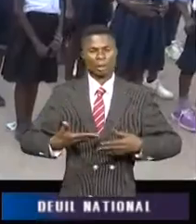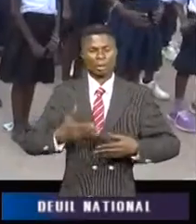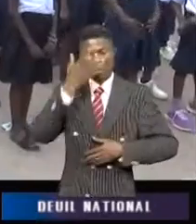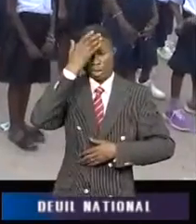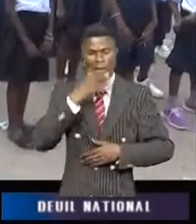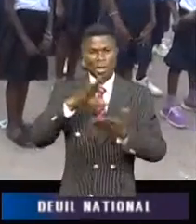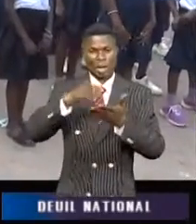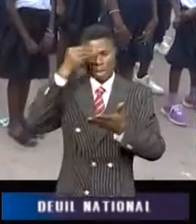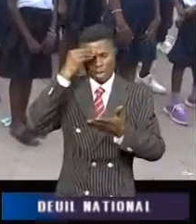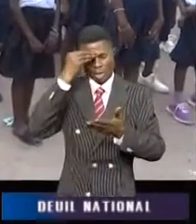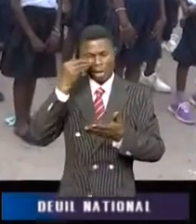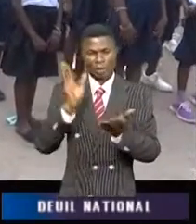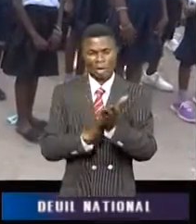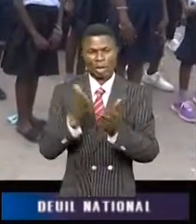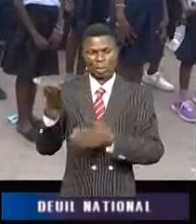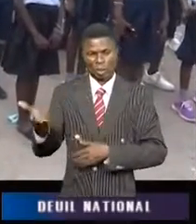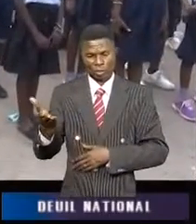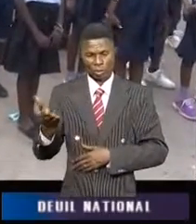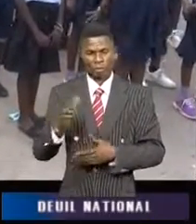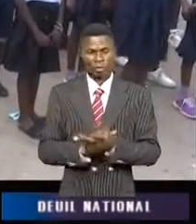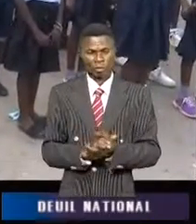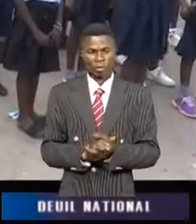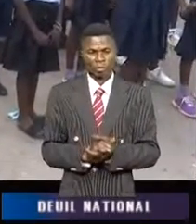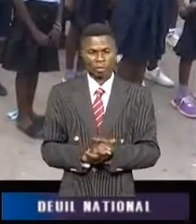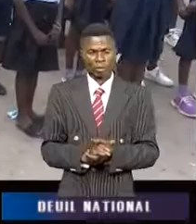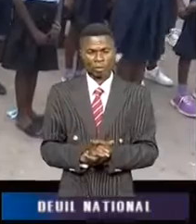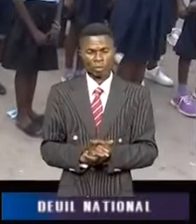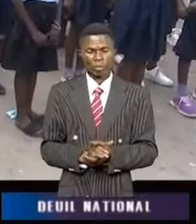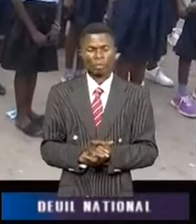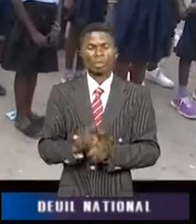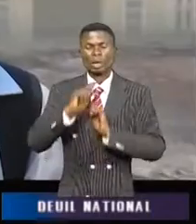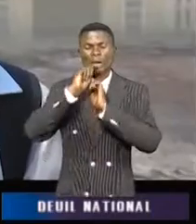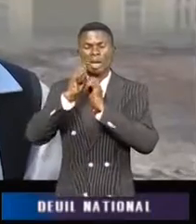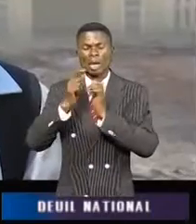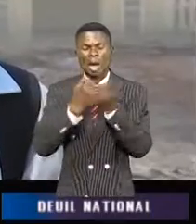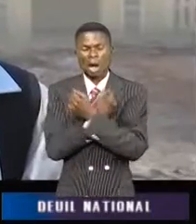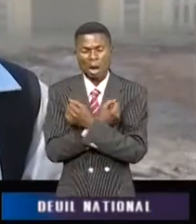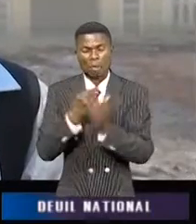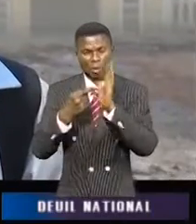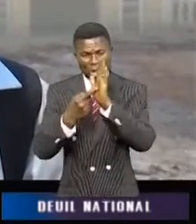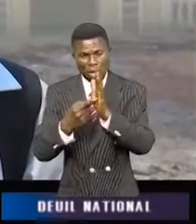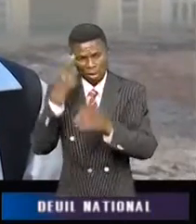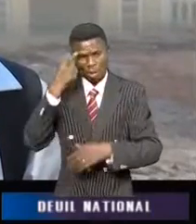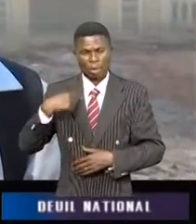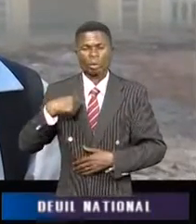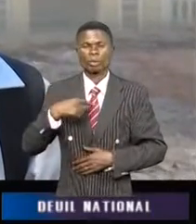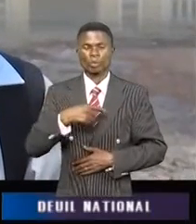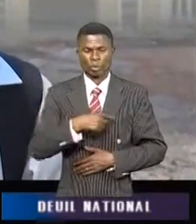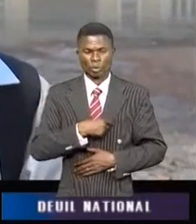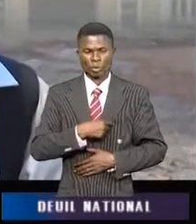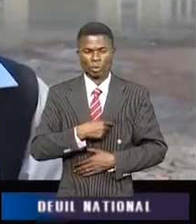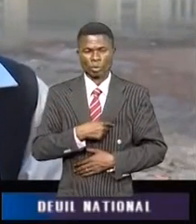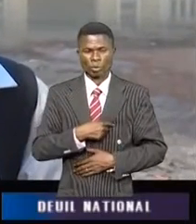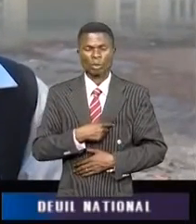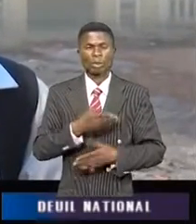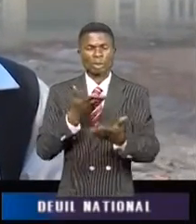visage des élèves bénéficiaires. Par ce geste de générosité que vous avez manifesté envers nous,